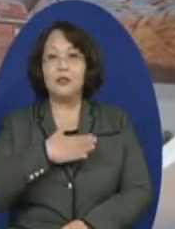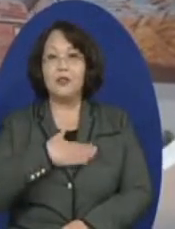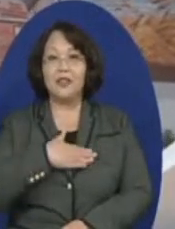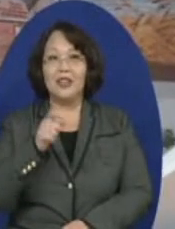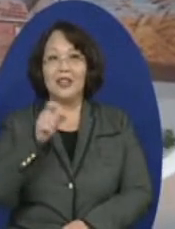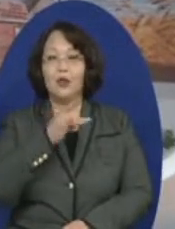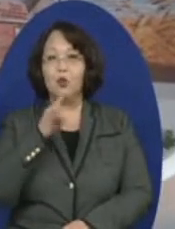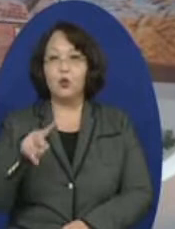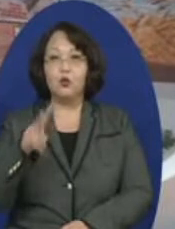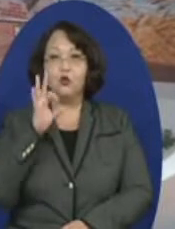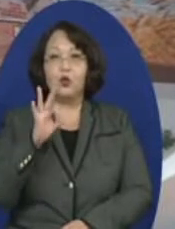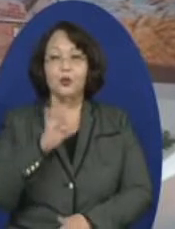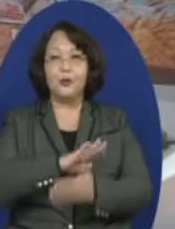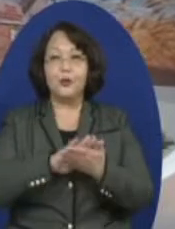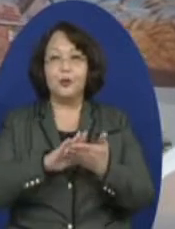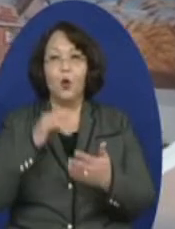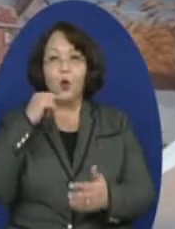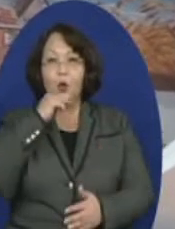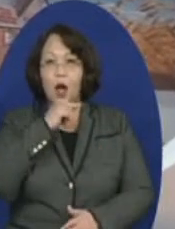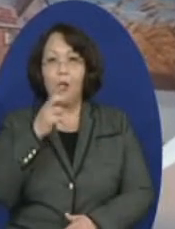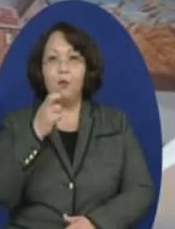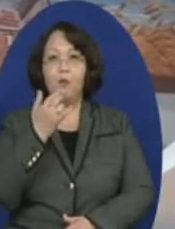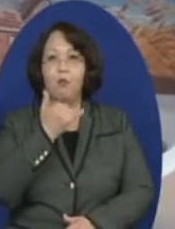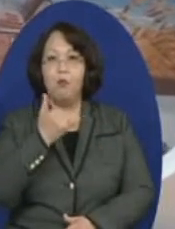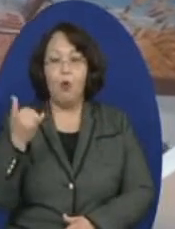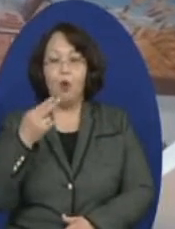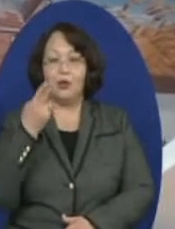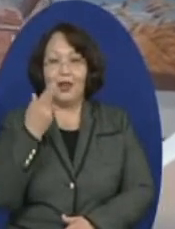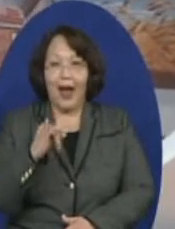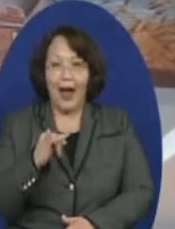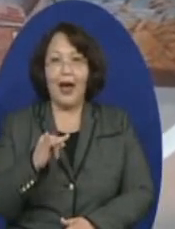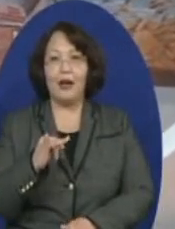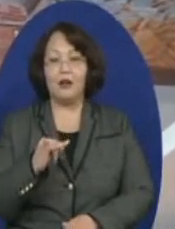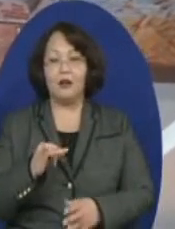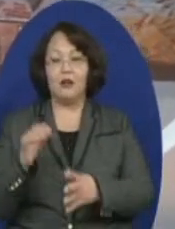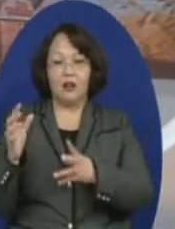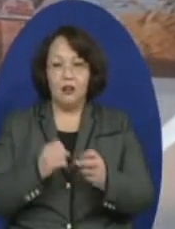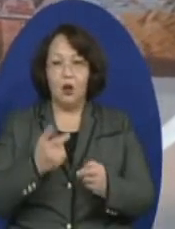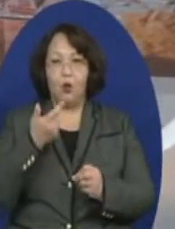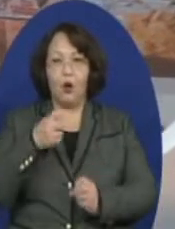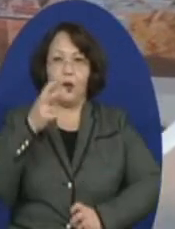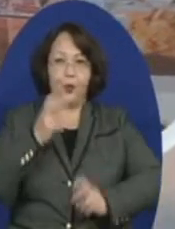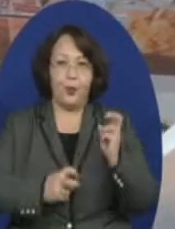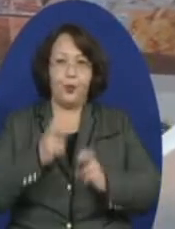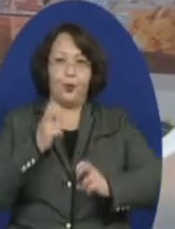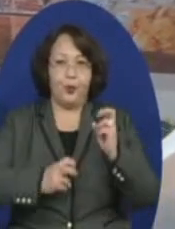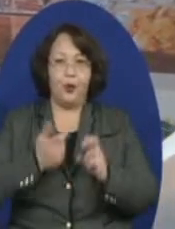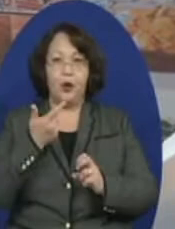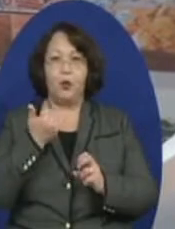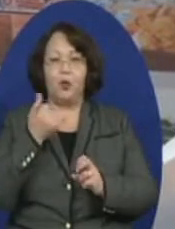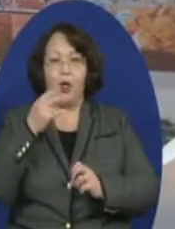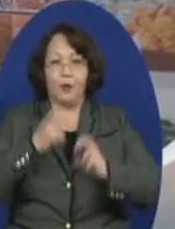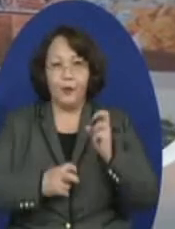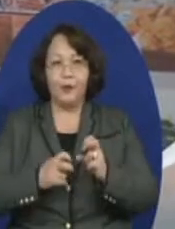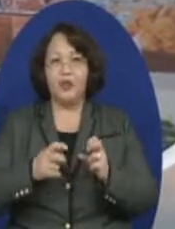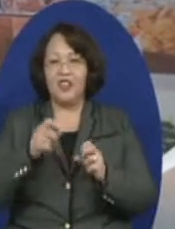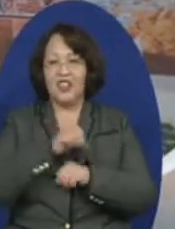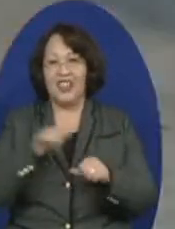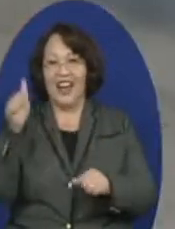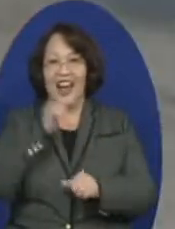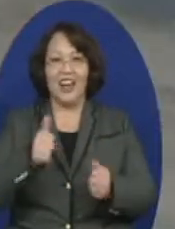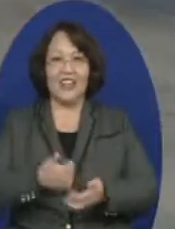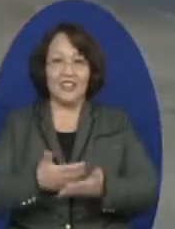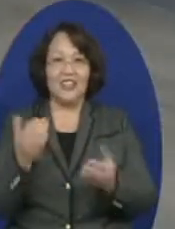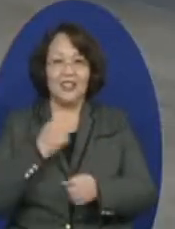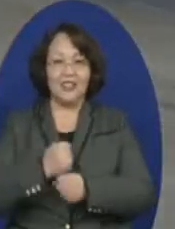оны эрүүл Улаанбаатараар хийсэн гурилаар ардтмын одоо цаашид сайн хангаж ажиллаа гэдэгт л